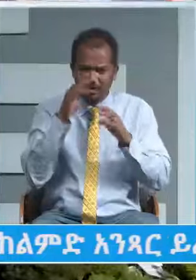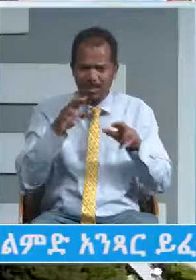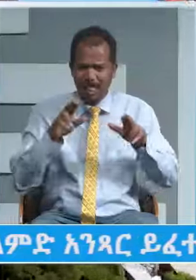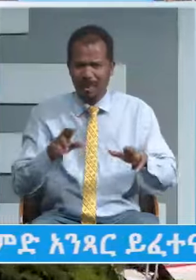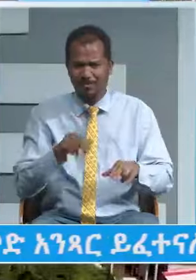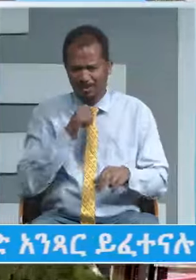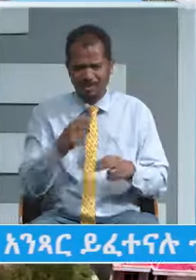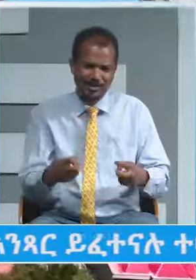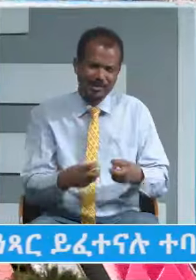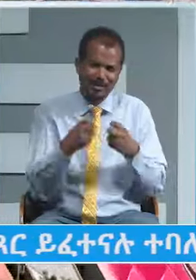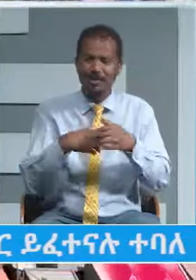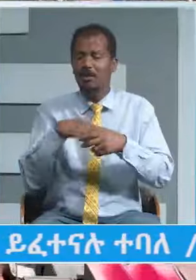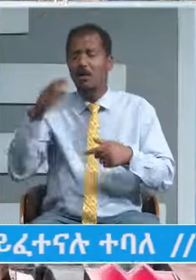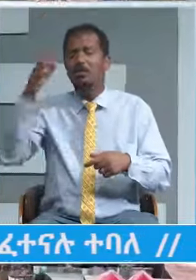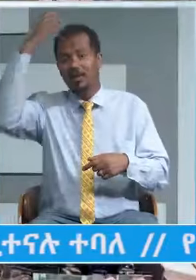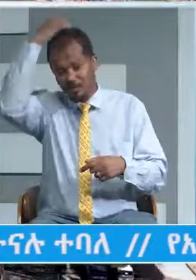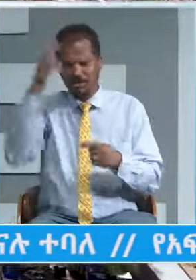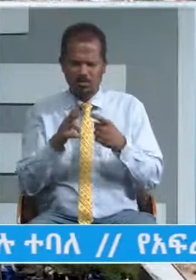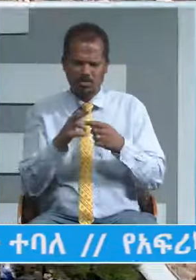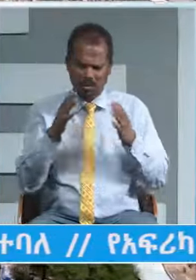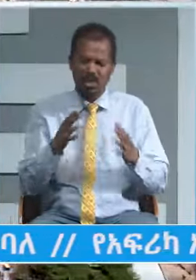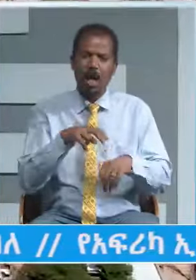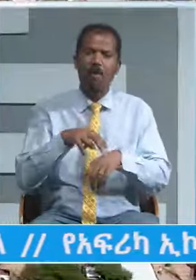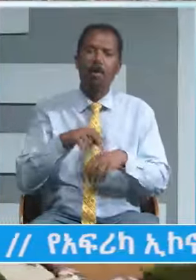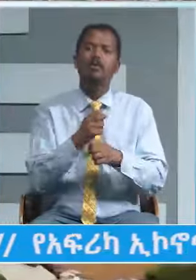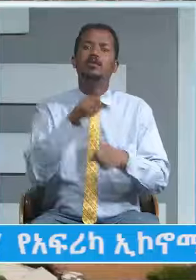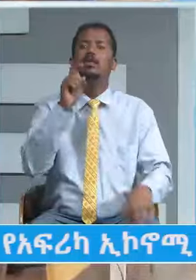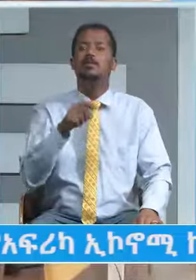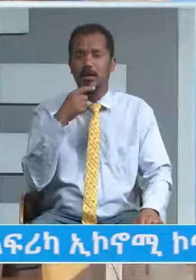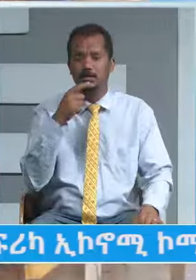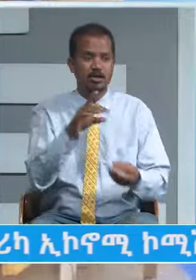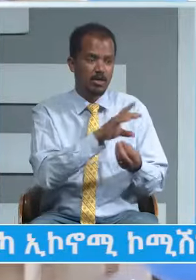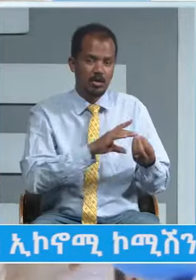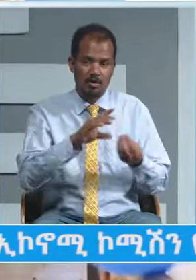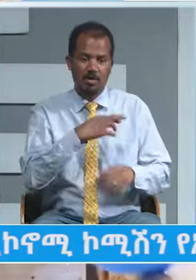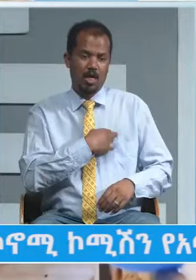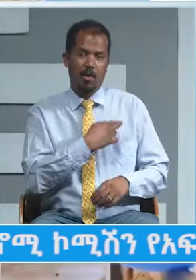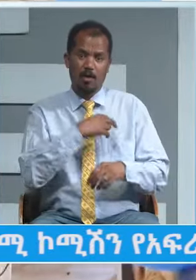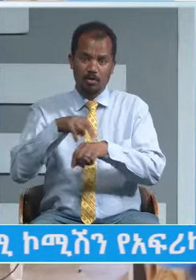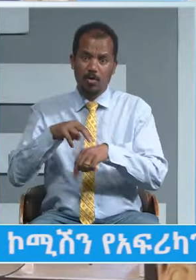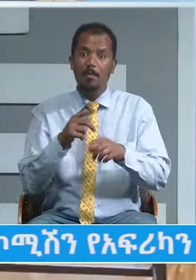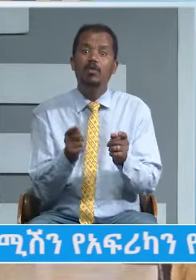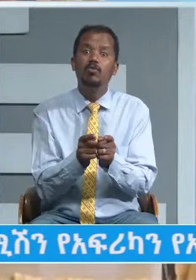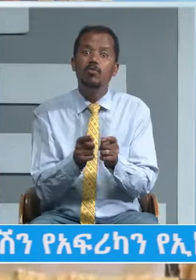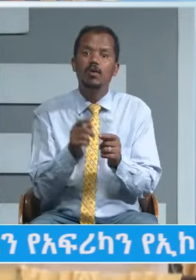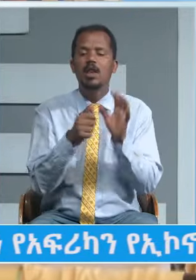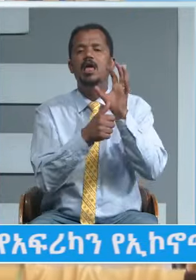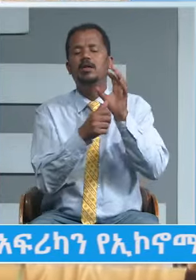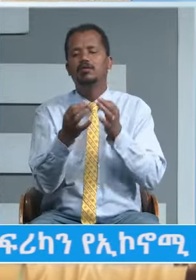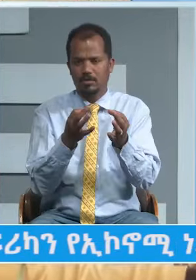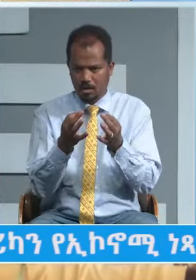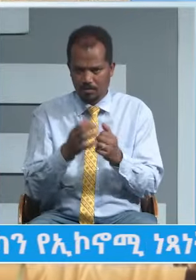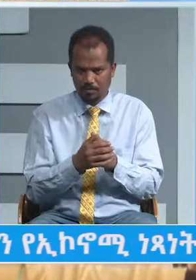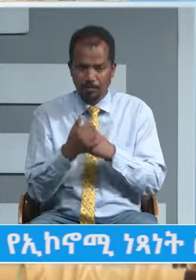ችግር አለመረጋጋትና ግጭት ለመውጣት መንግስት ቁርጠኛ አቋም ሊይዝ ይገባል ሲል የክልሉ የሃይማኖት ተቋማት ጉባኤ